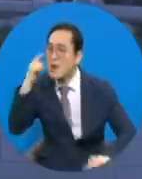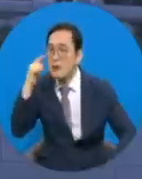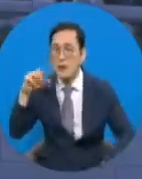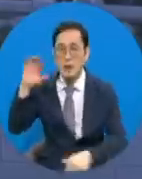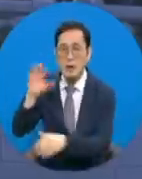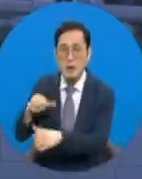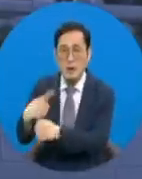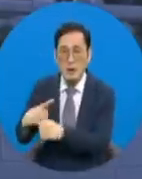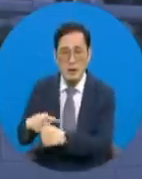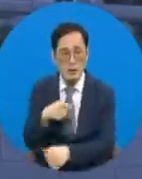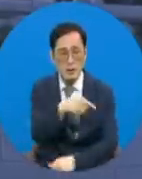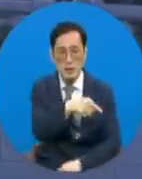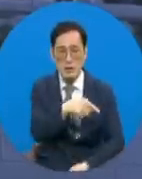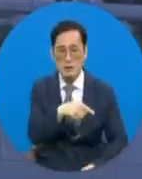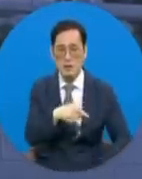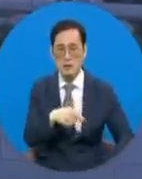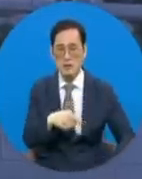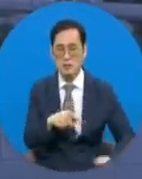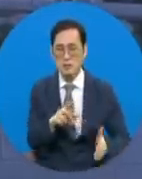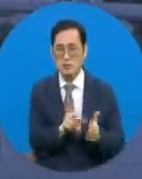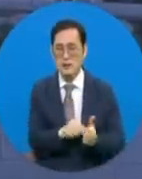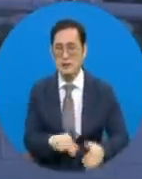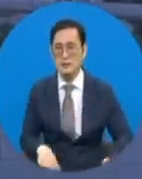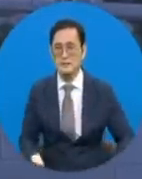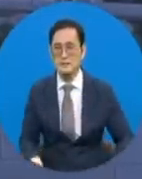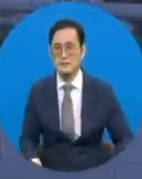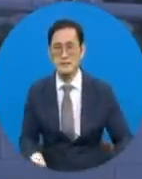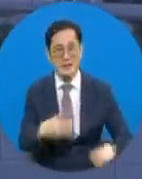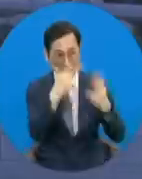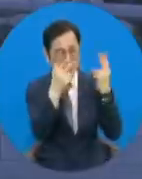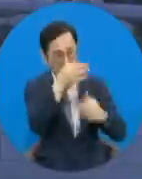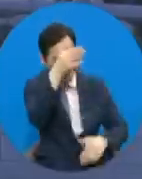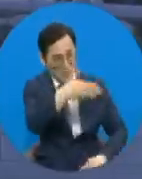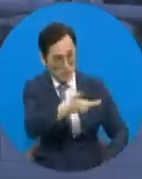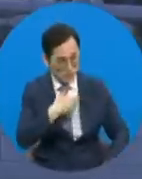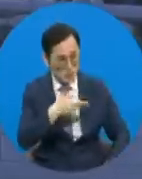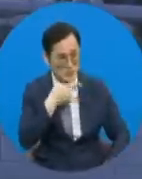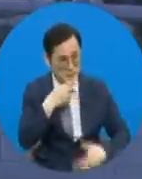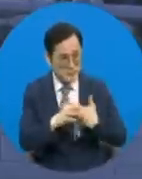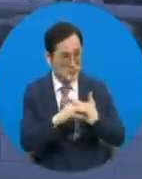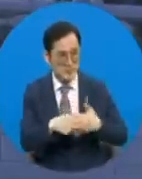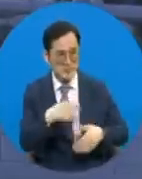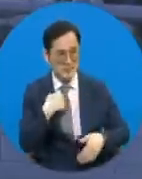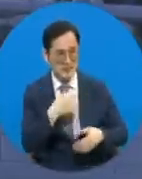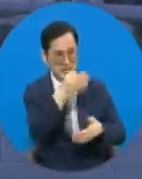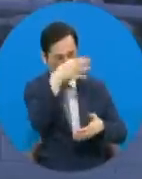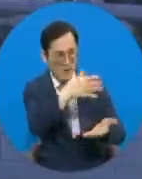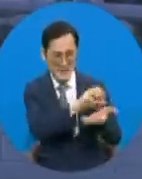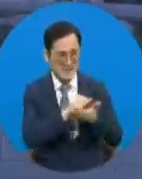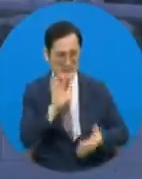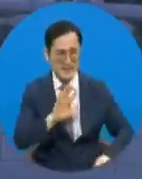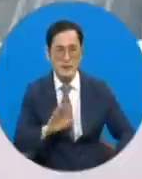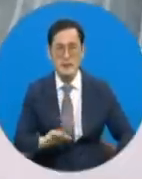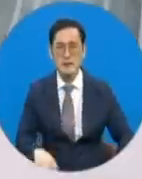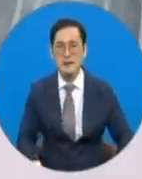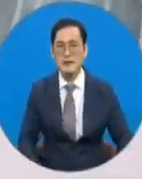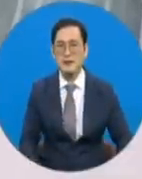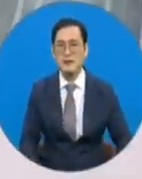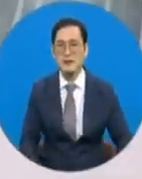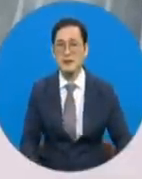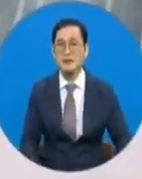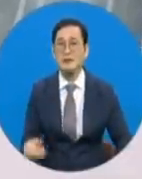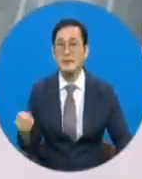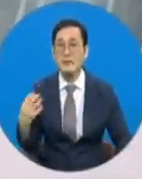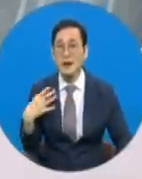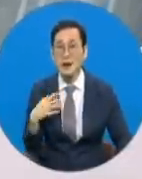당 차원의 사과가 없으면 권 대변인 사과를 수용하지 않겠다는 이런 입장 강하게 나오고 있습니다. 네. 아까 제가